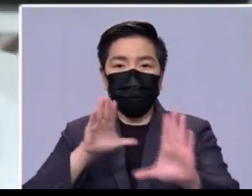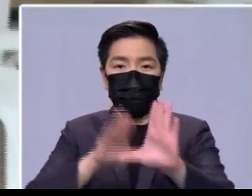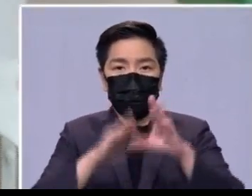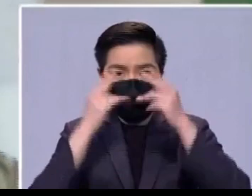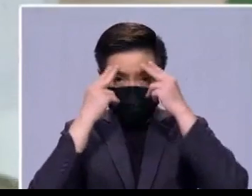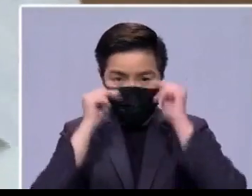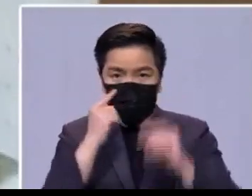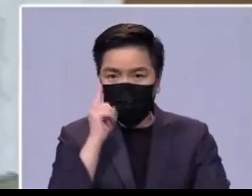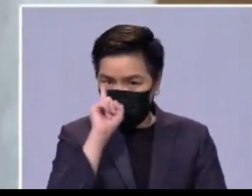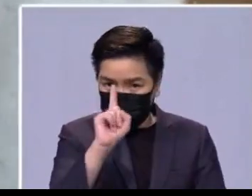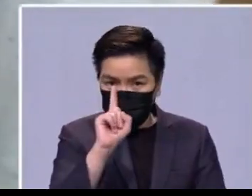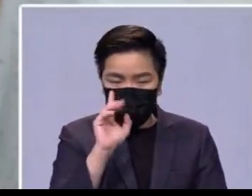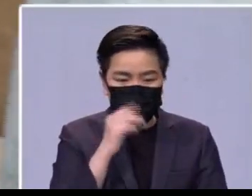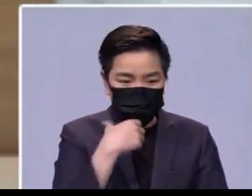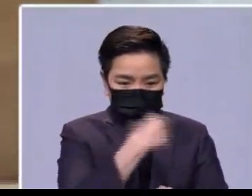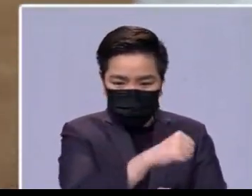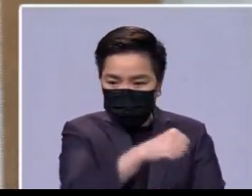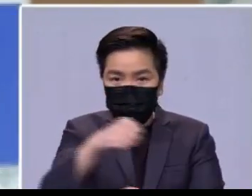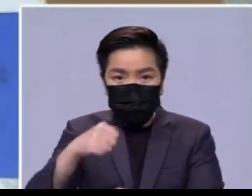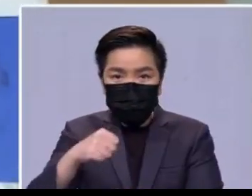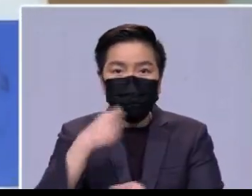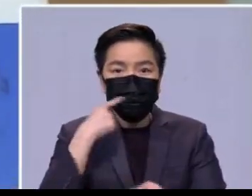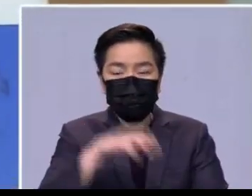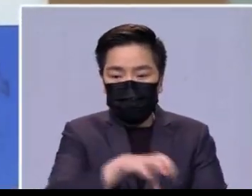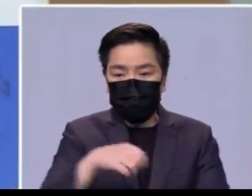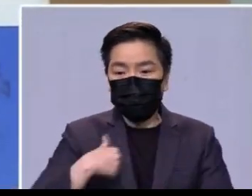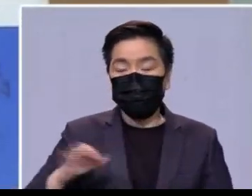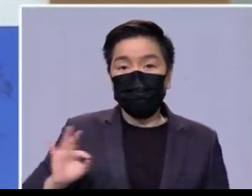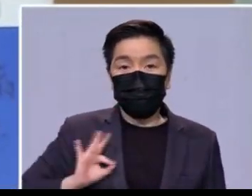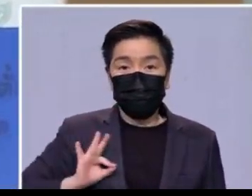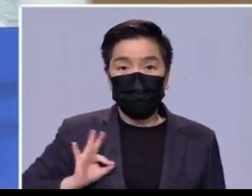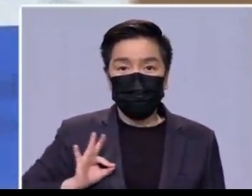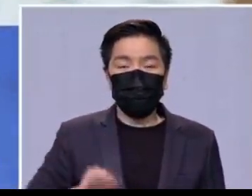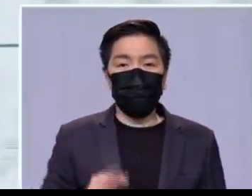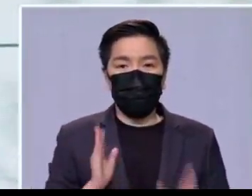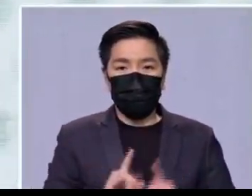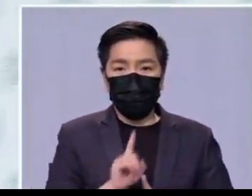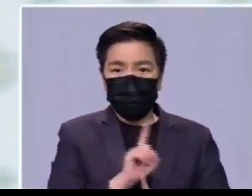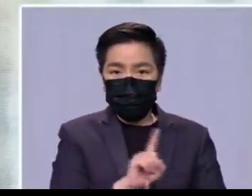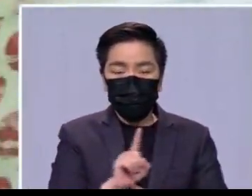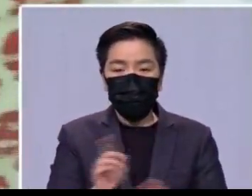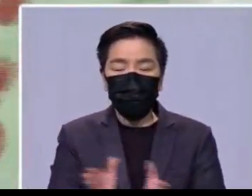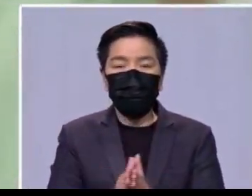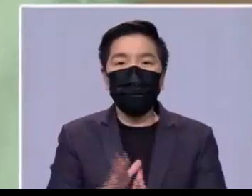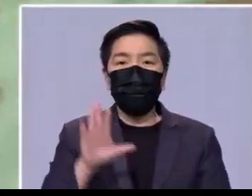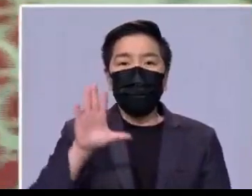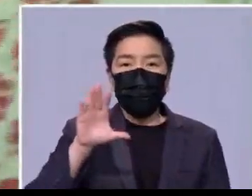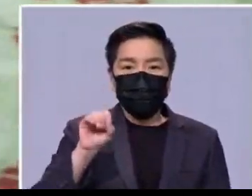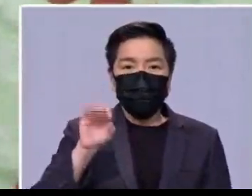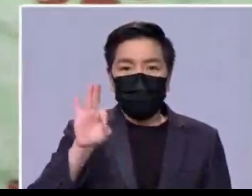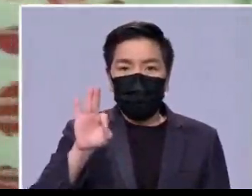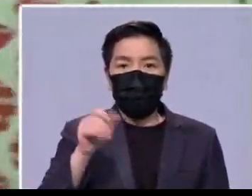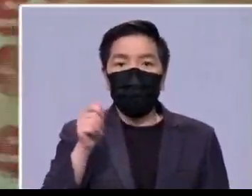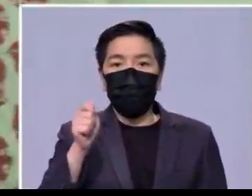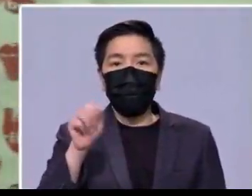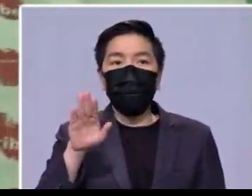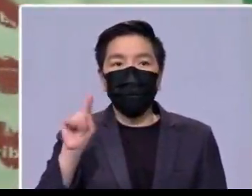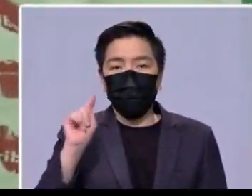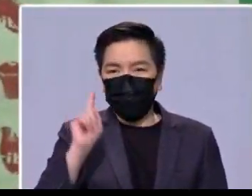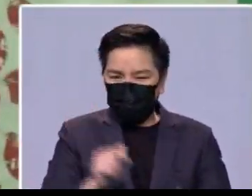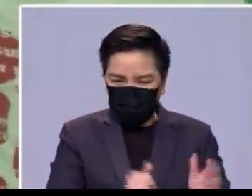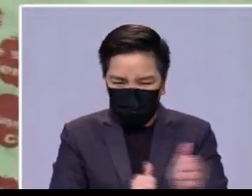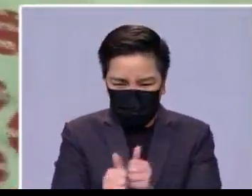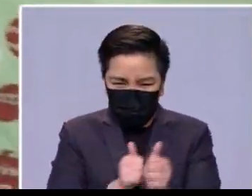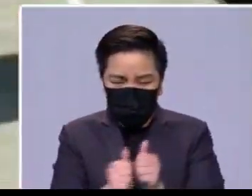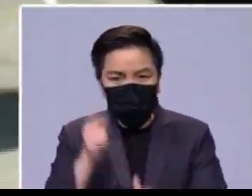ต.1คนทั้งหมด10แห่งและผู้สมัครสมาชิกอบต.1คนทั้งหมด59อบต.นะครับซึ่งก็ต้องแข่งขัน